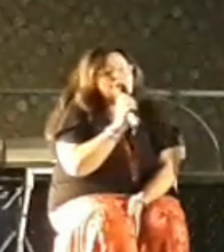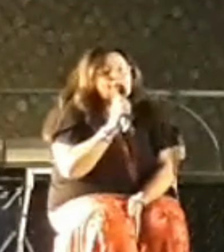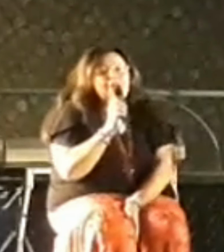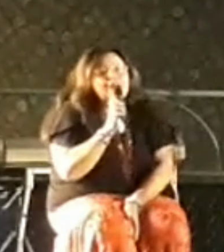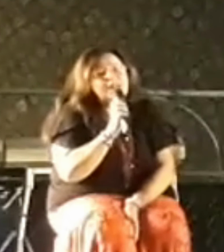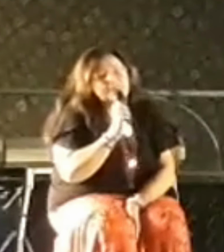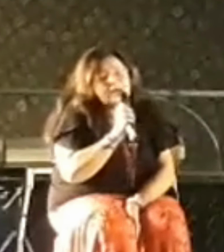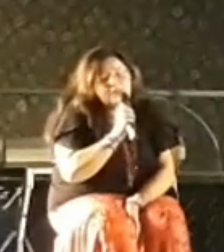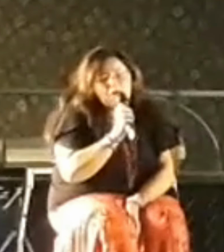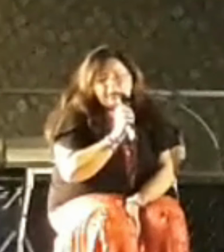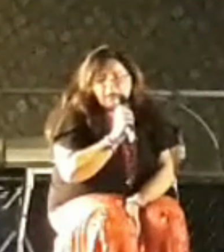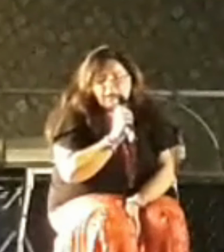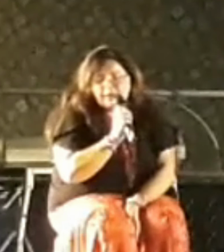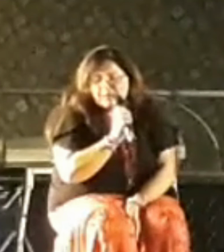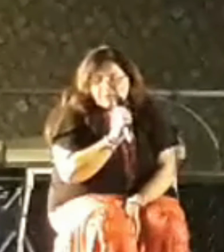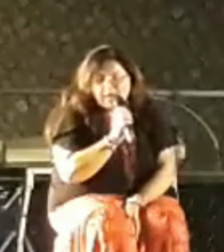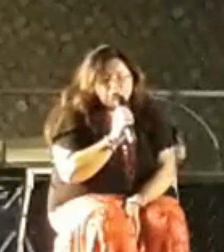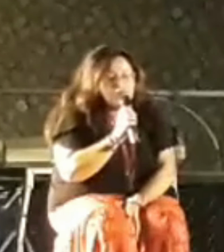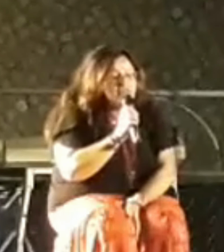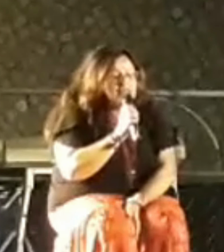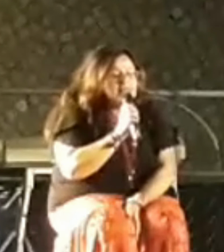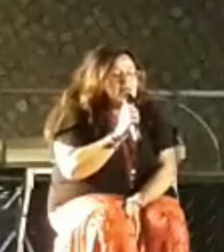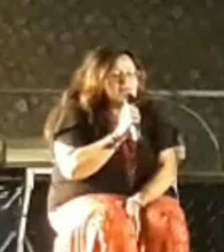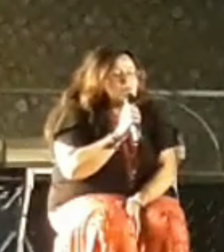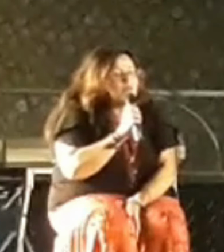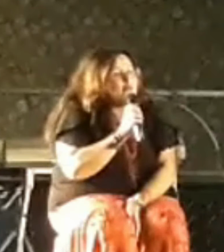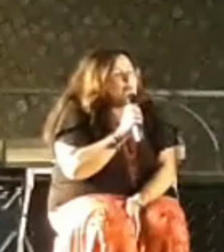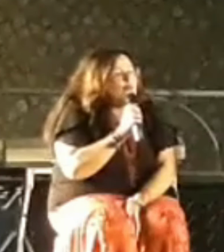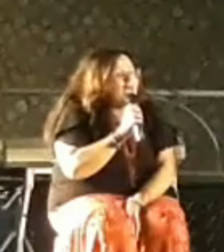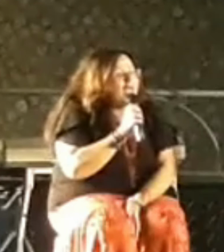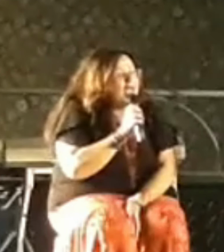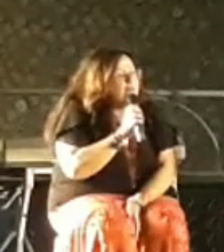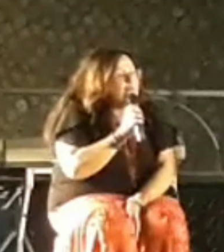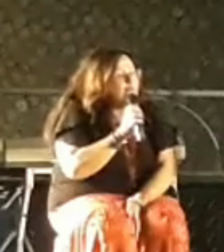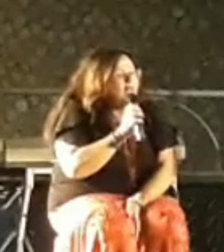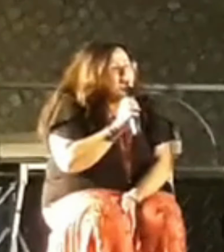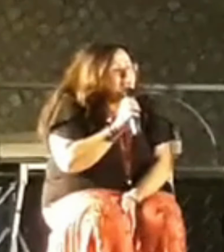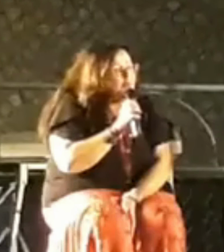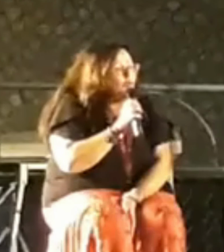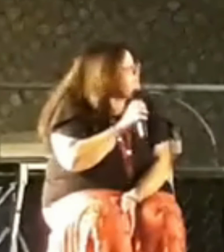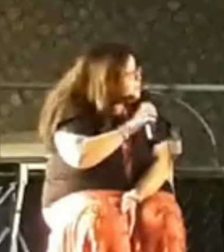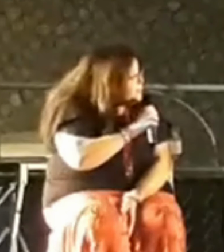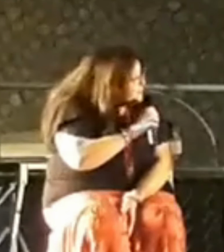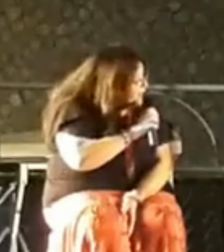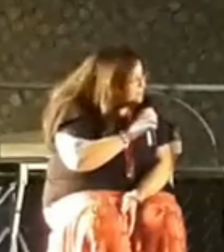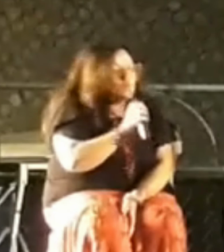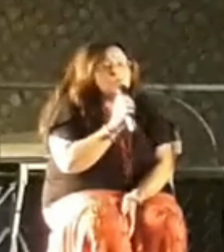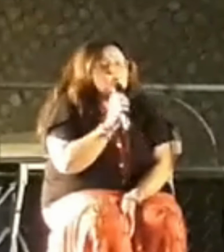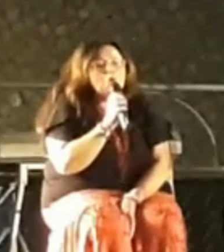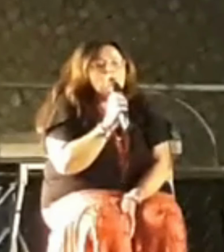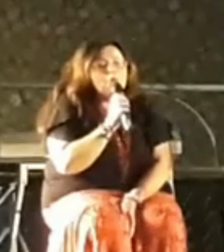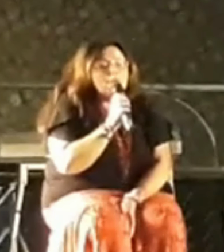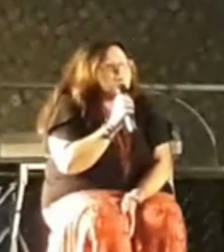realtà Nicola ha ringraziato della mezz'ora in più e ha detto quanto è importante. Quando noi